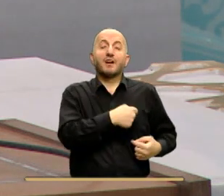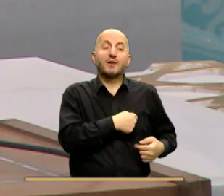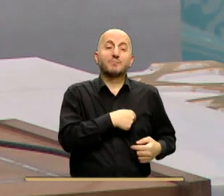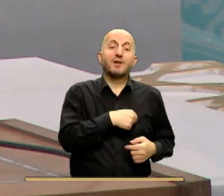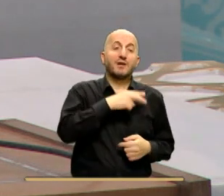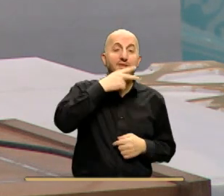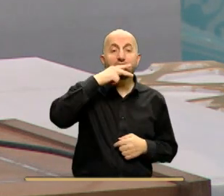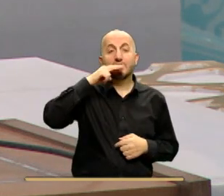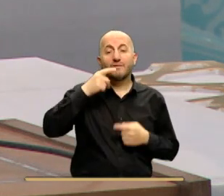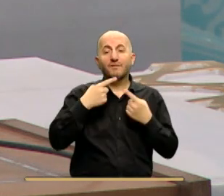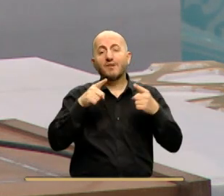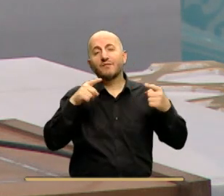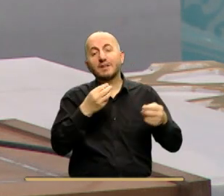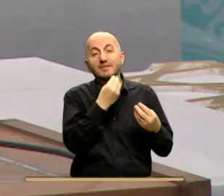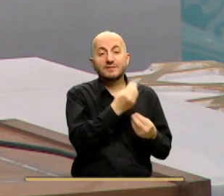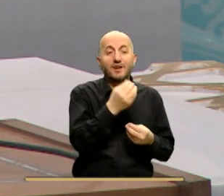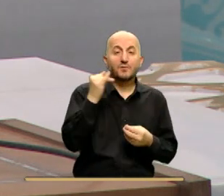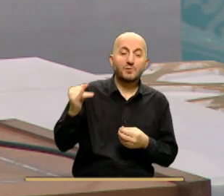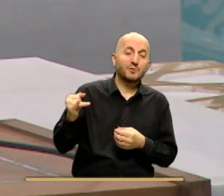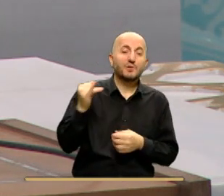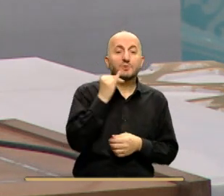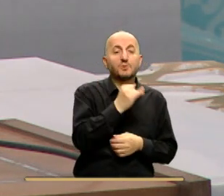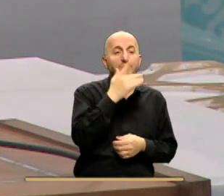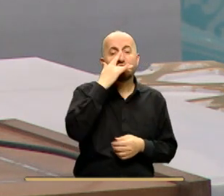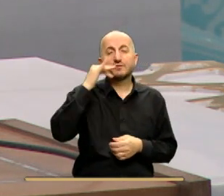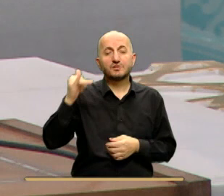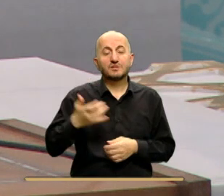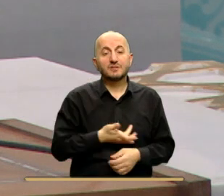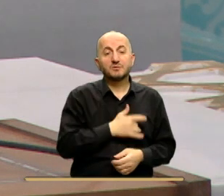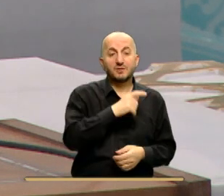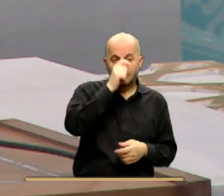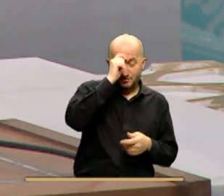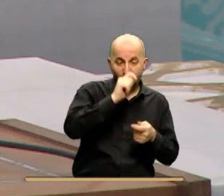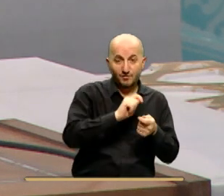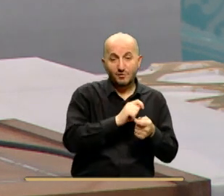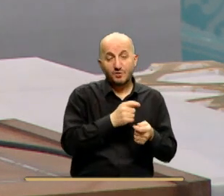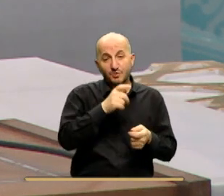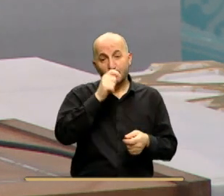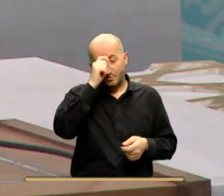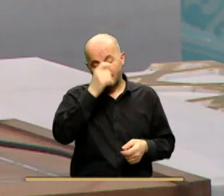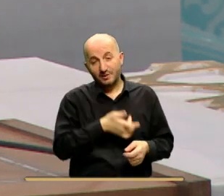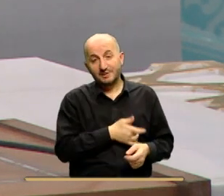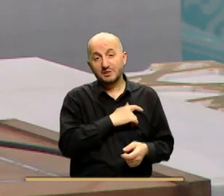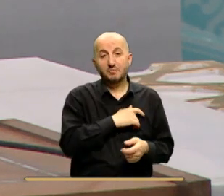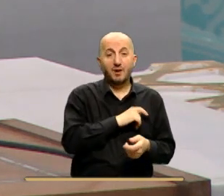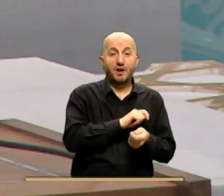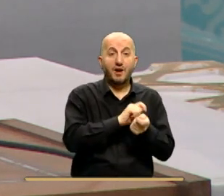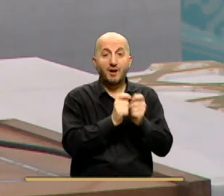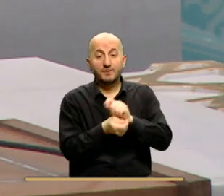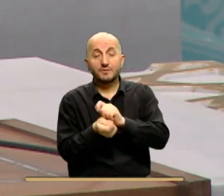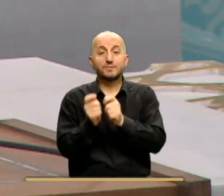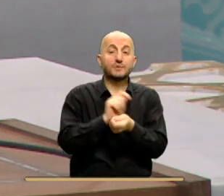renkten renkte, iyiden kötüye, kötüden çirkine, imandan küfre, küfürden imana evirip